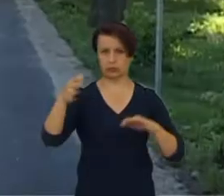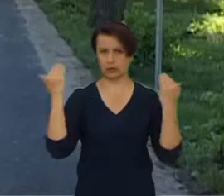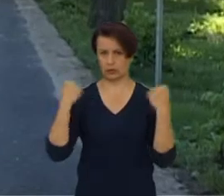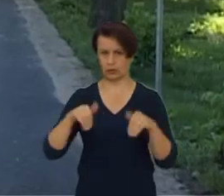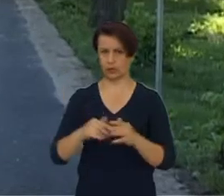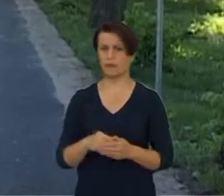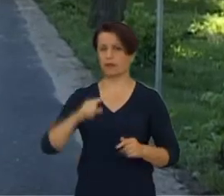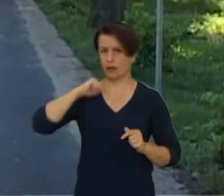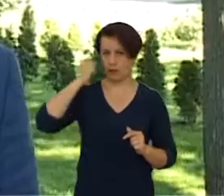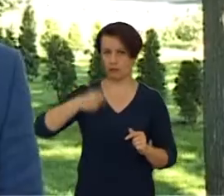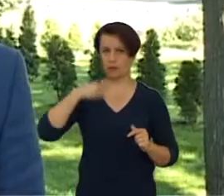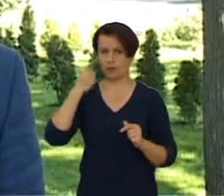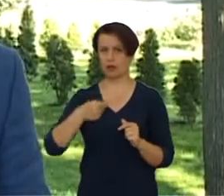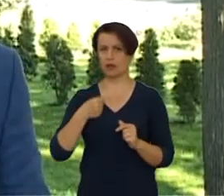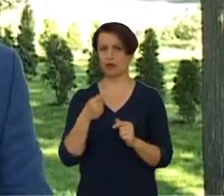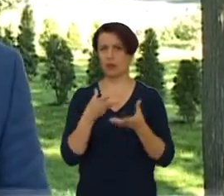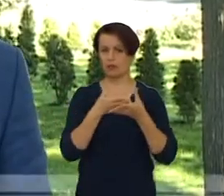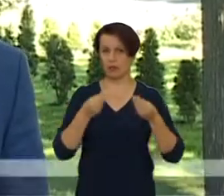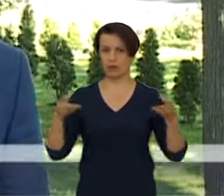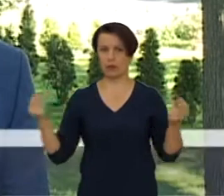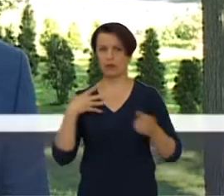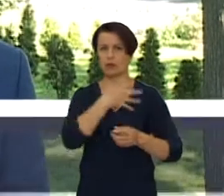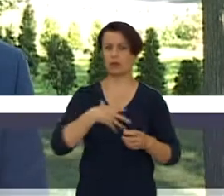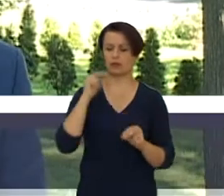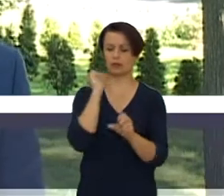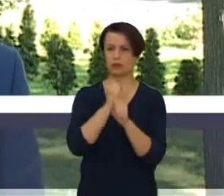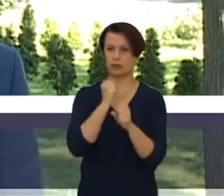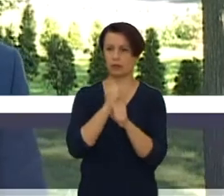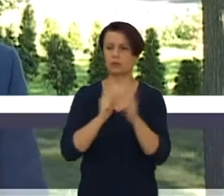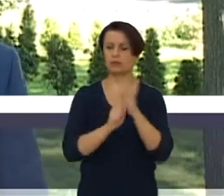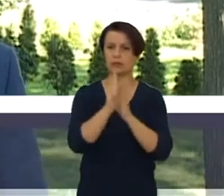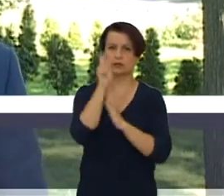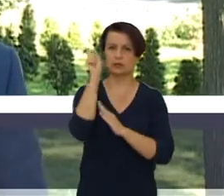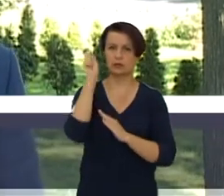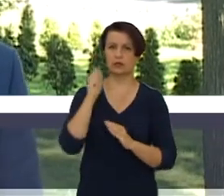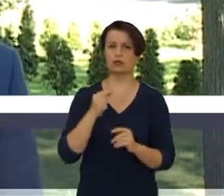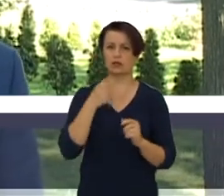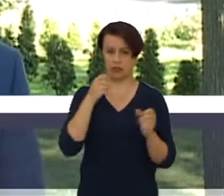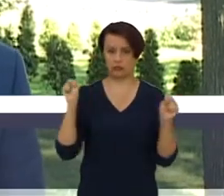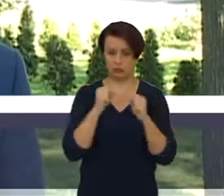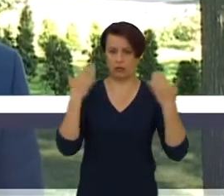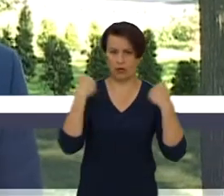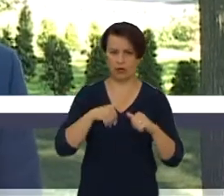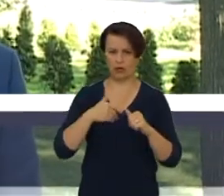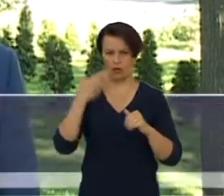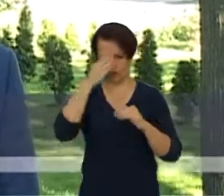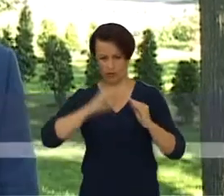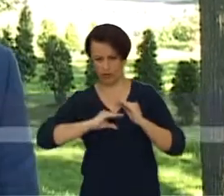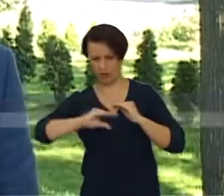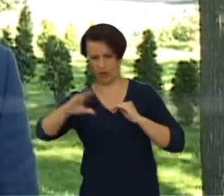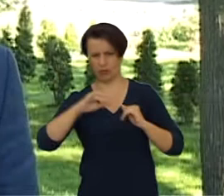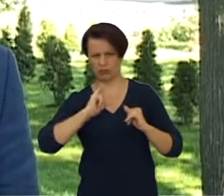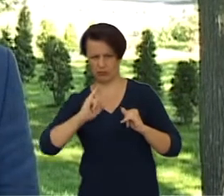ištisinio asfalto. Kiekvienais metais nuo pavasario tas pagrindinis darbas turbūt ir prasideda, po žiemos visą laiką tos dangos asfaltbetonio